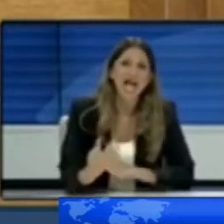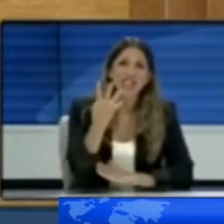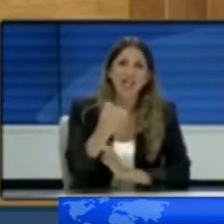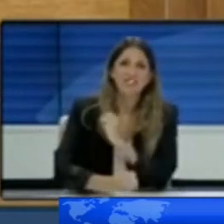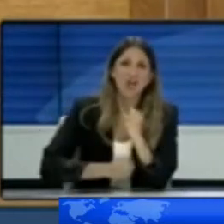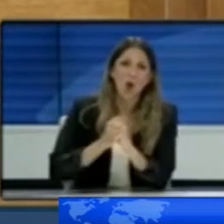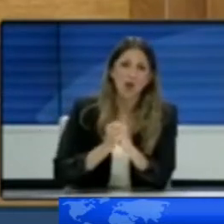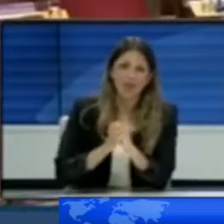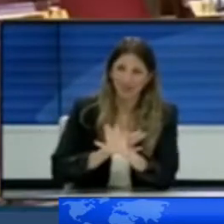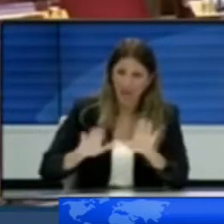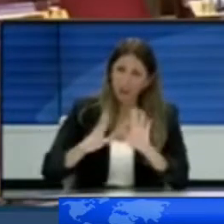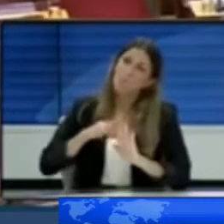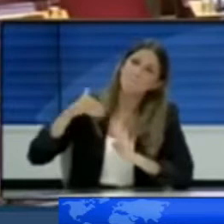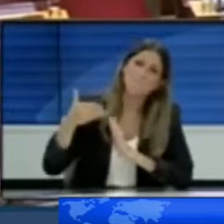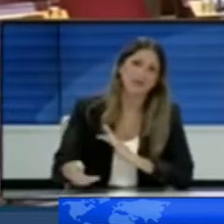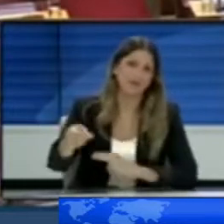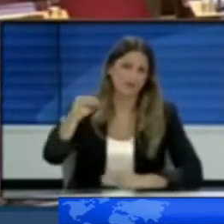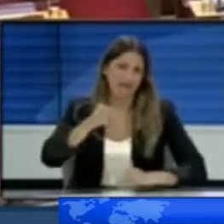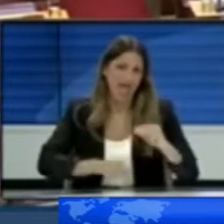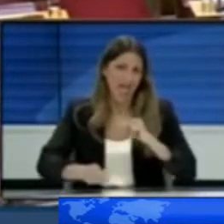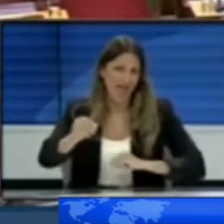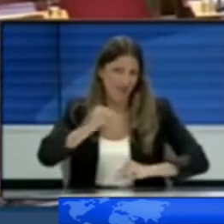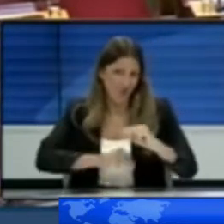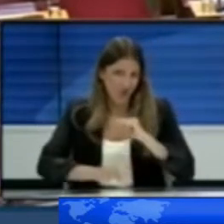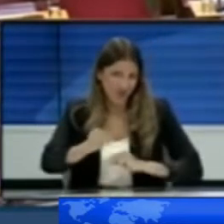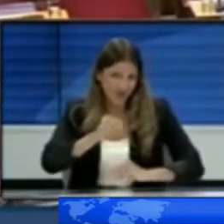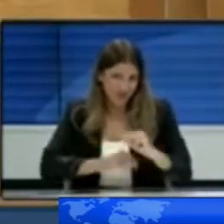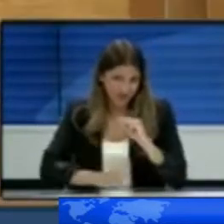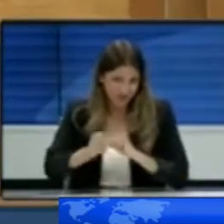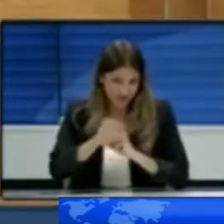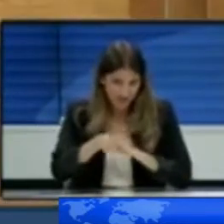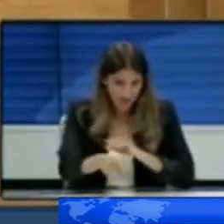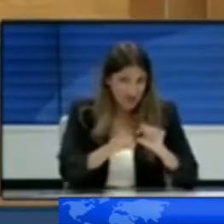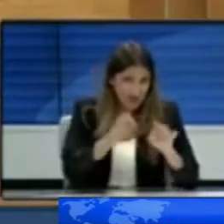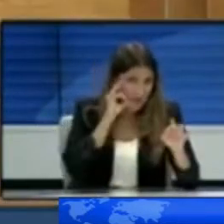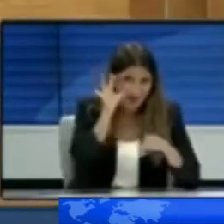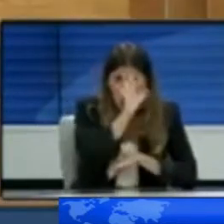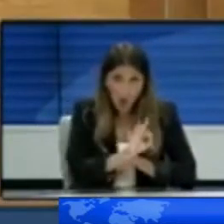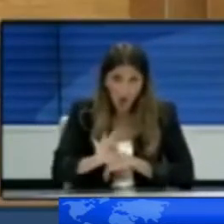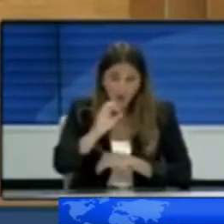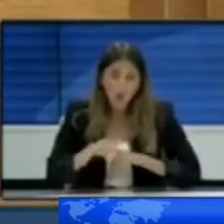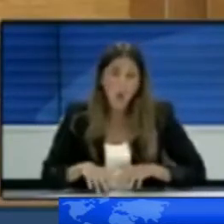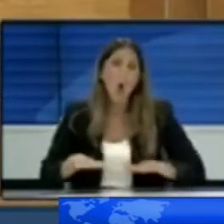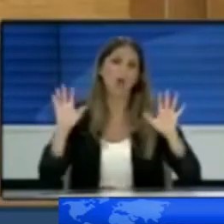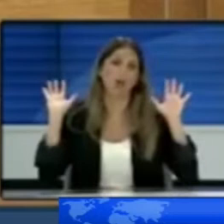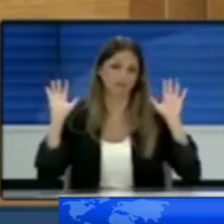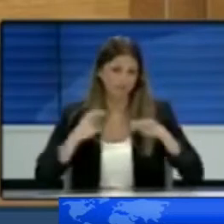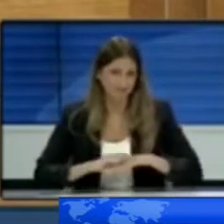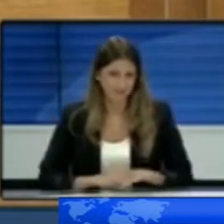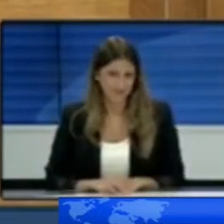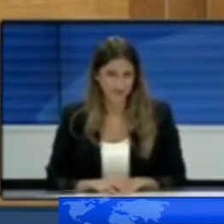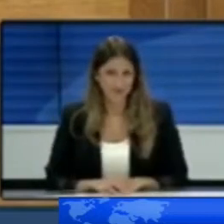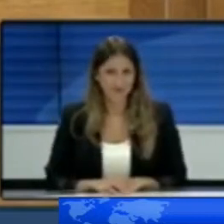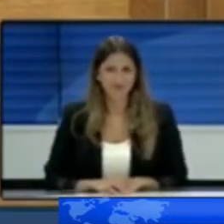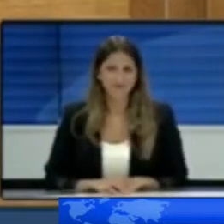να μην το ακούτε, αλλά τελικά η ίδια η ζωή θα επιβεβαιώσει τα λεγάμενά μου. Λοιπόν, αλλά